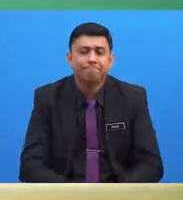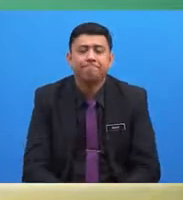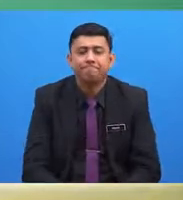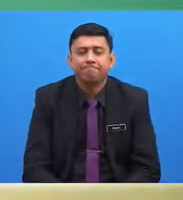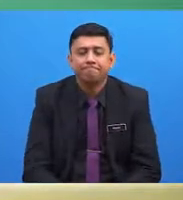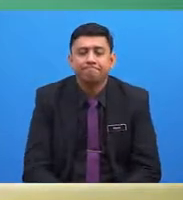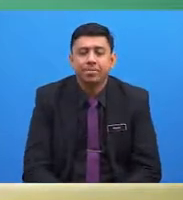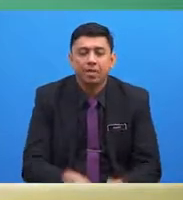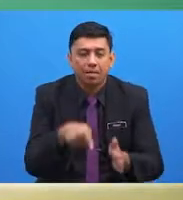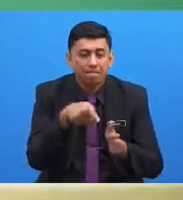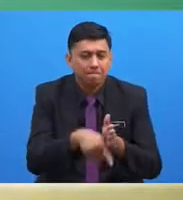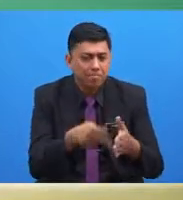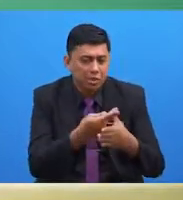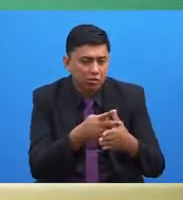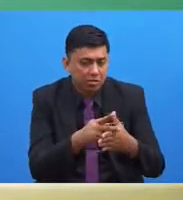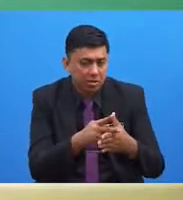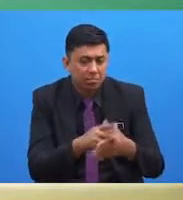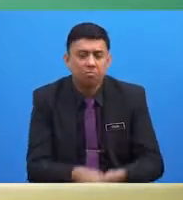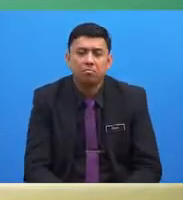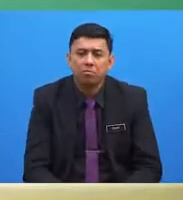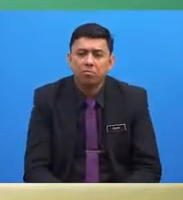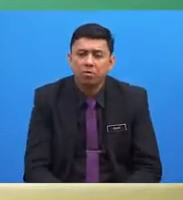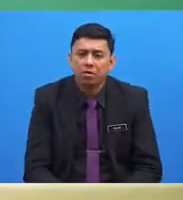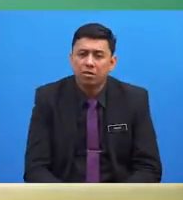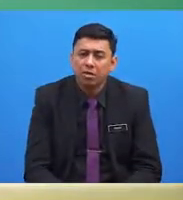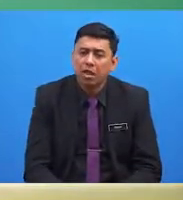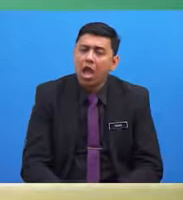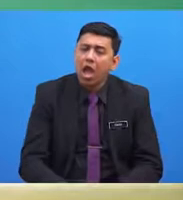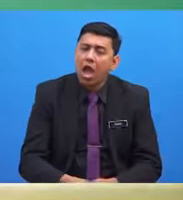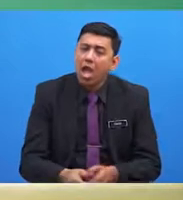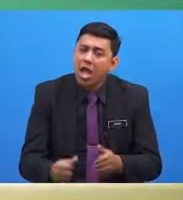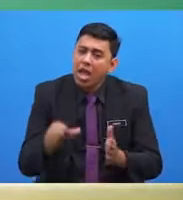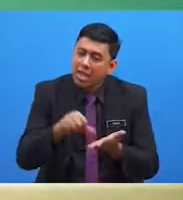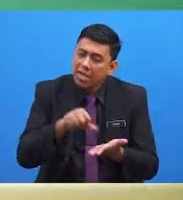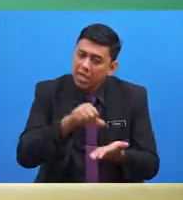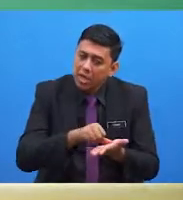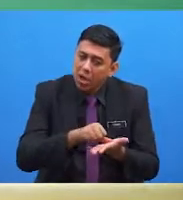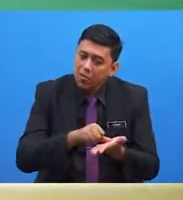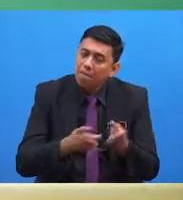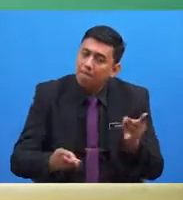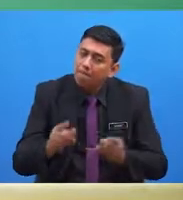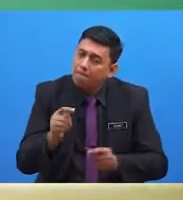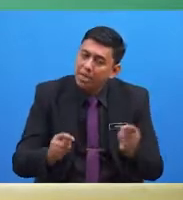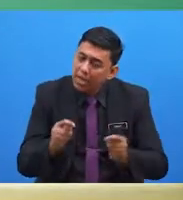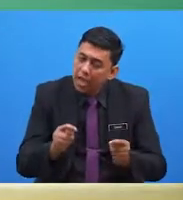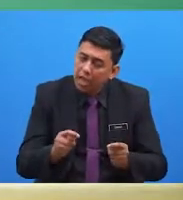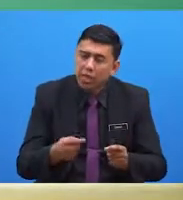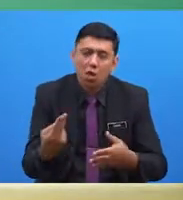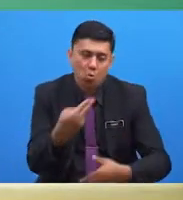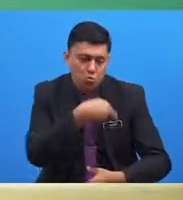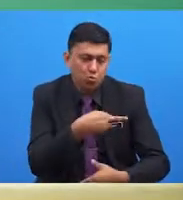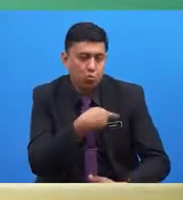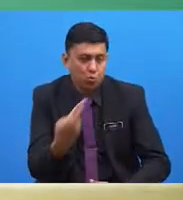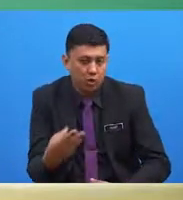perkongsian, perniagaan perlu menyediakan akaun perdagangan dan untung rugi berserta